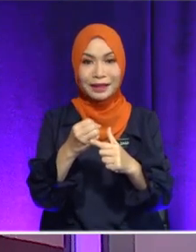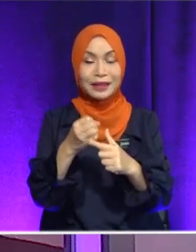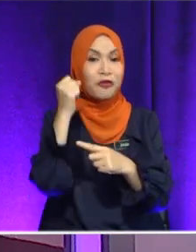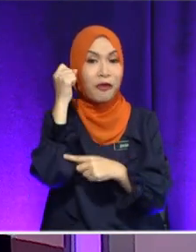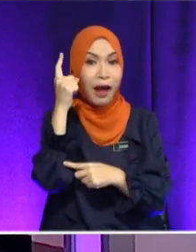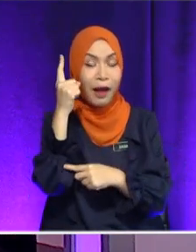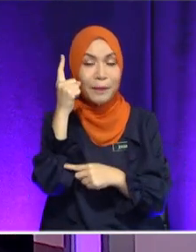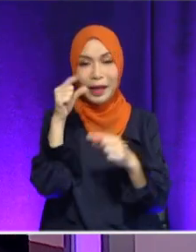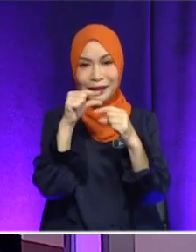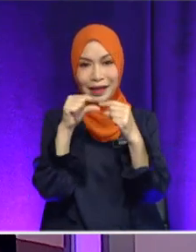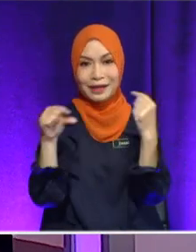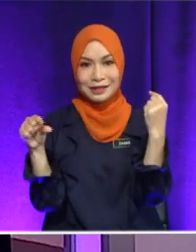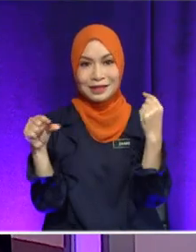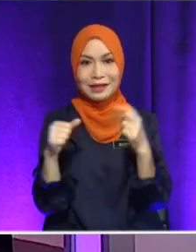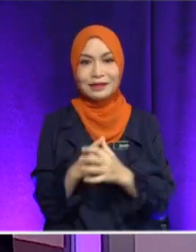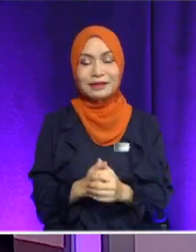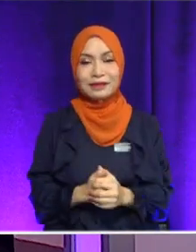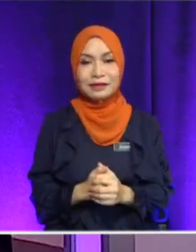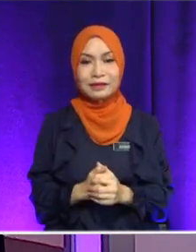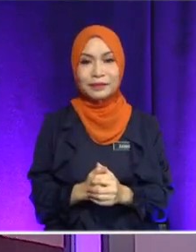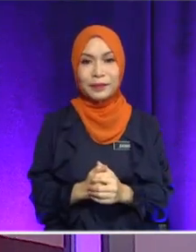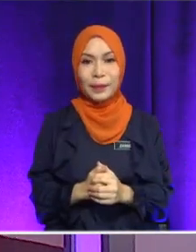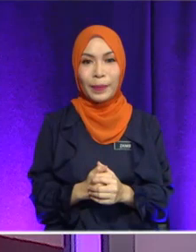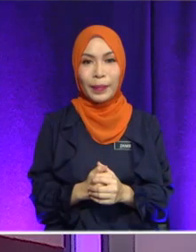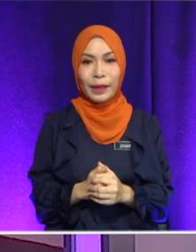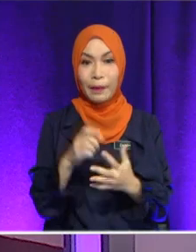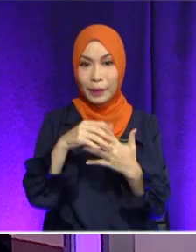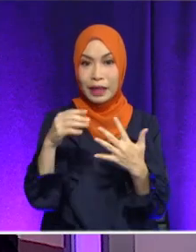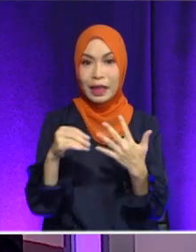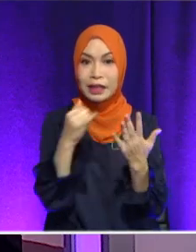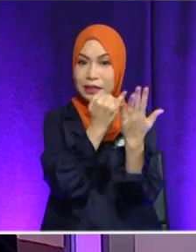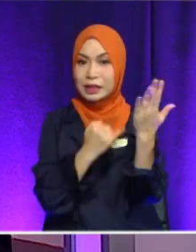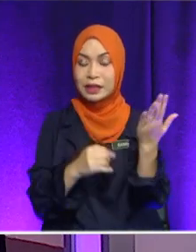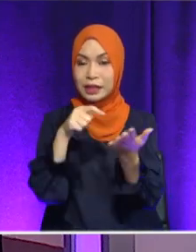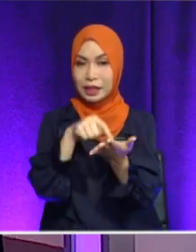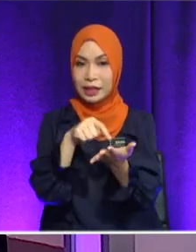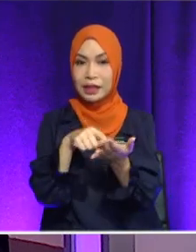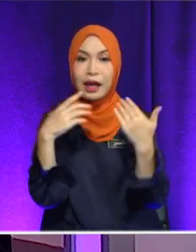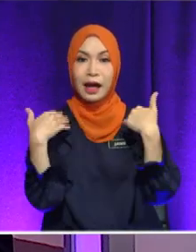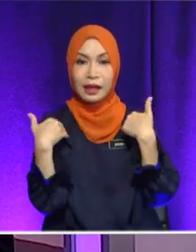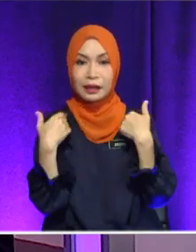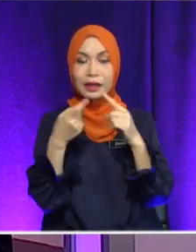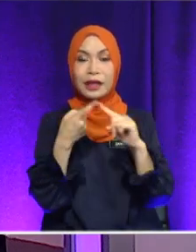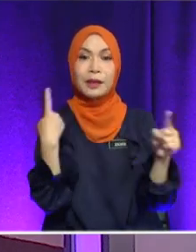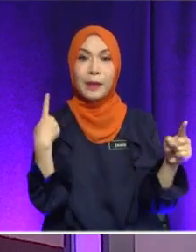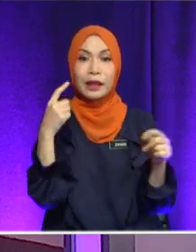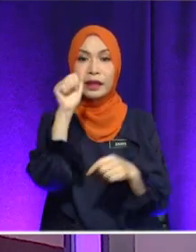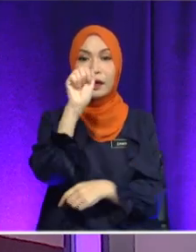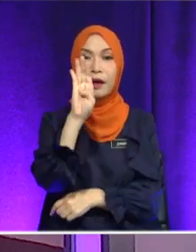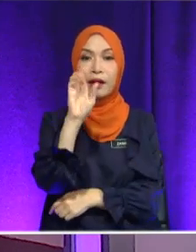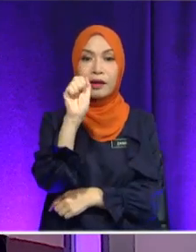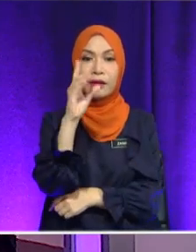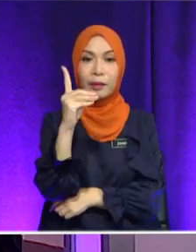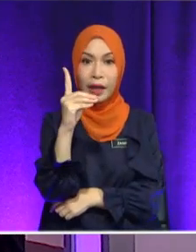semua ini semua adegan seni ini ini adalah aliran seni yang wujud pada tahun abad ke-20 Oke masih ada tempat